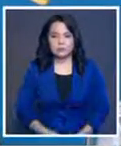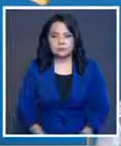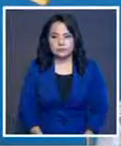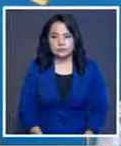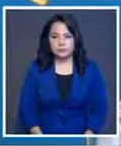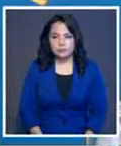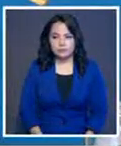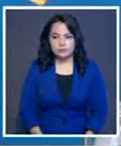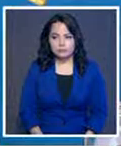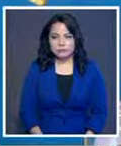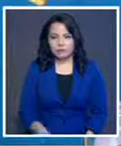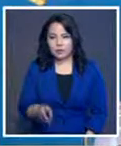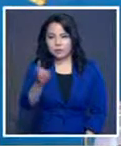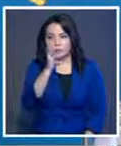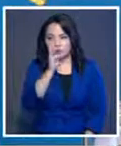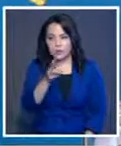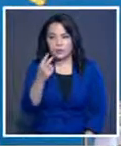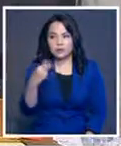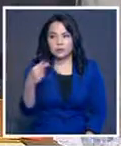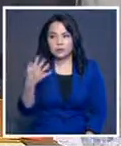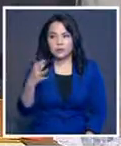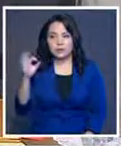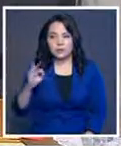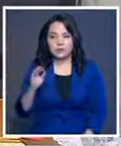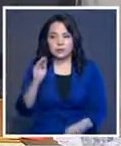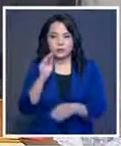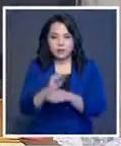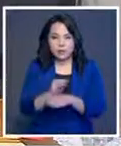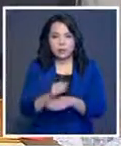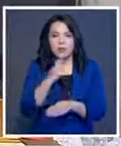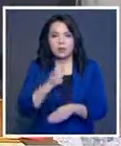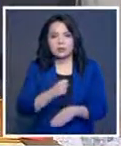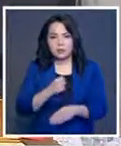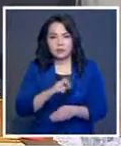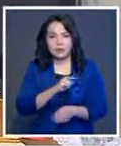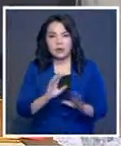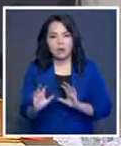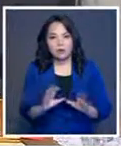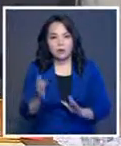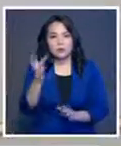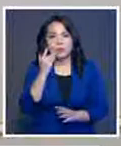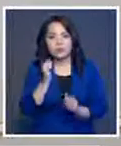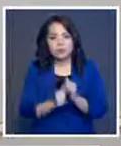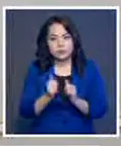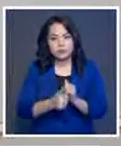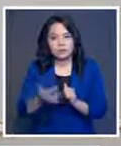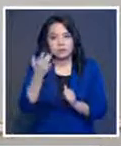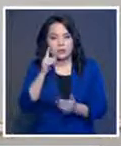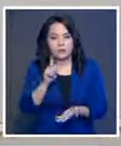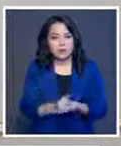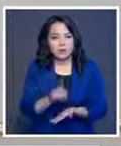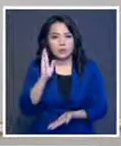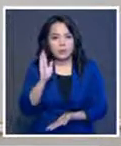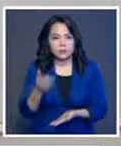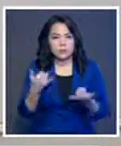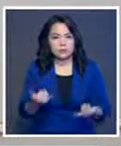көтерілді, жалпы жалақысы 25%-ке көтерілді. Әскерге деген қамқорлық әр уақытта солай бола береді. Ол жағынан